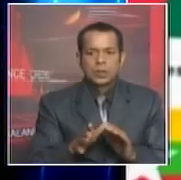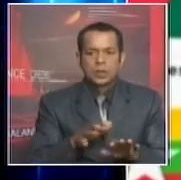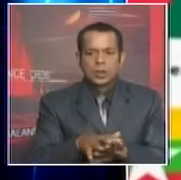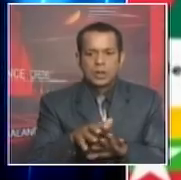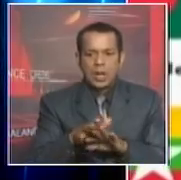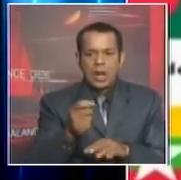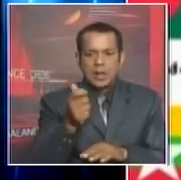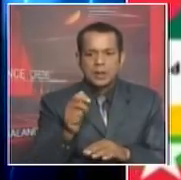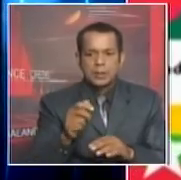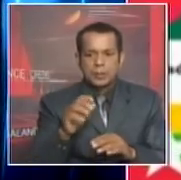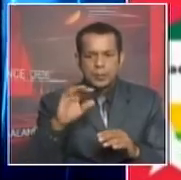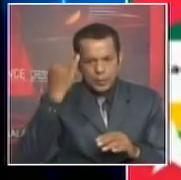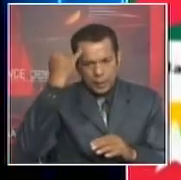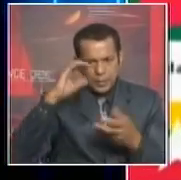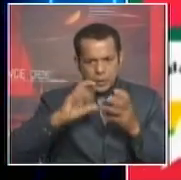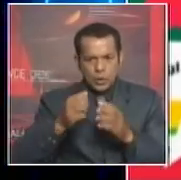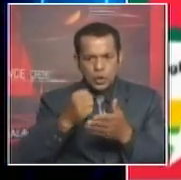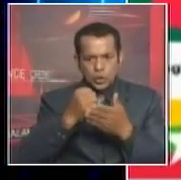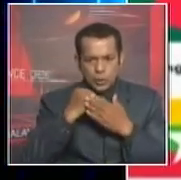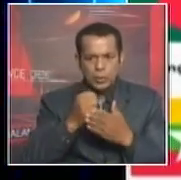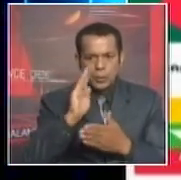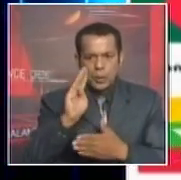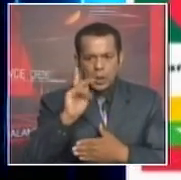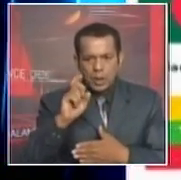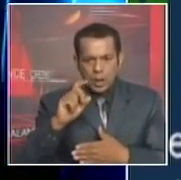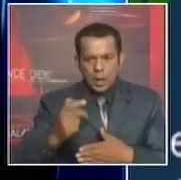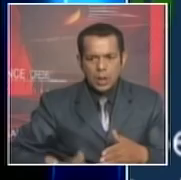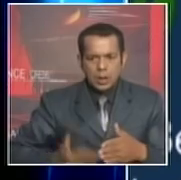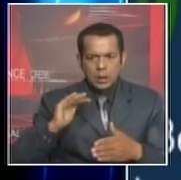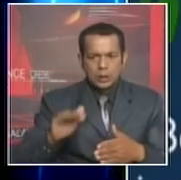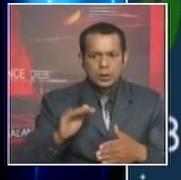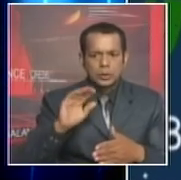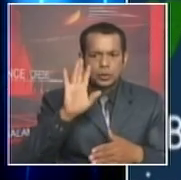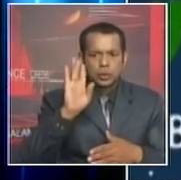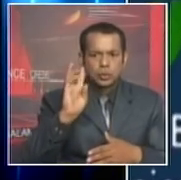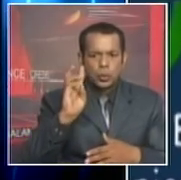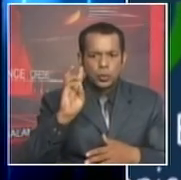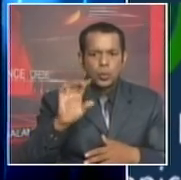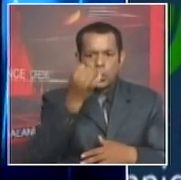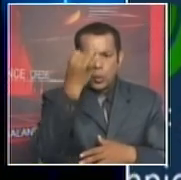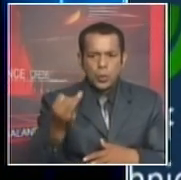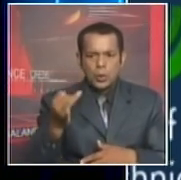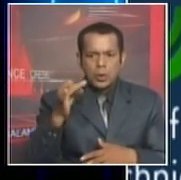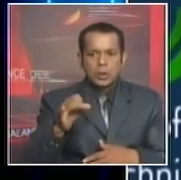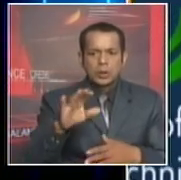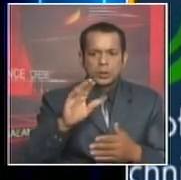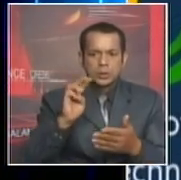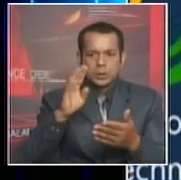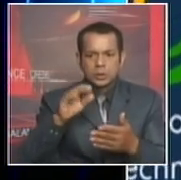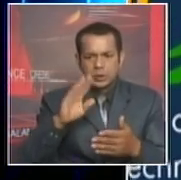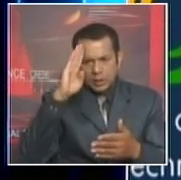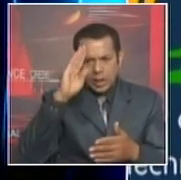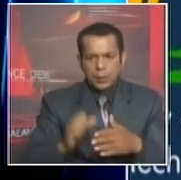बहुक्षेत्रीय आर्थिक तथा प्राविधिक सहयोगका लागि बङ्गाल खाडीको प्रयास बिम्स्टेकको 4th सम्मेलनमा भाग लिन सदस्य राष्ट्रका सरकार